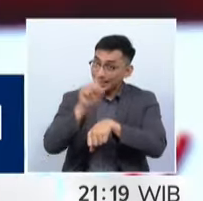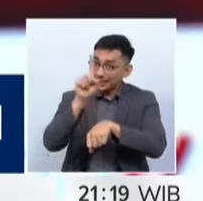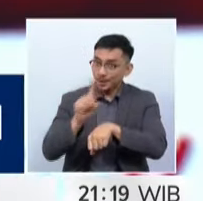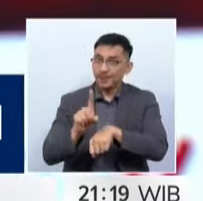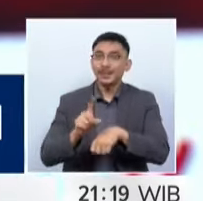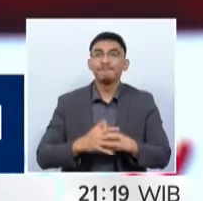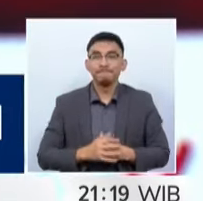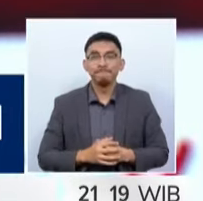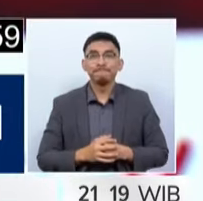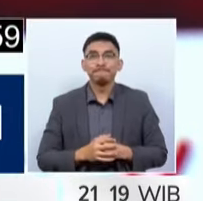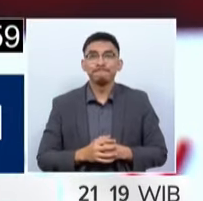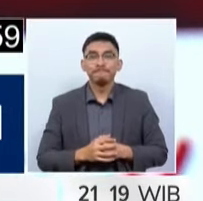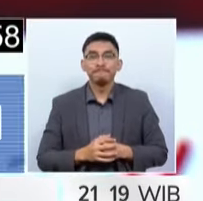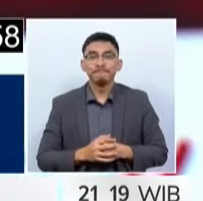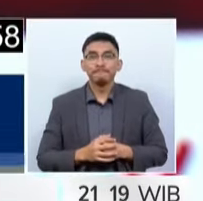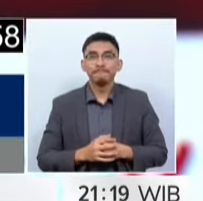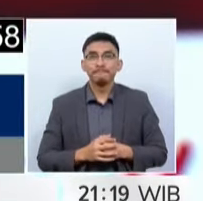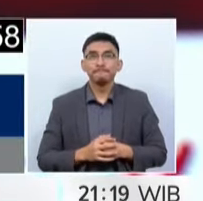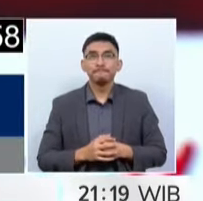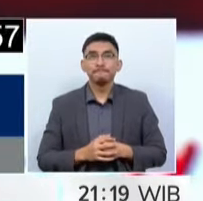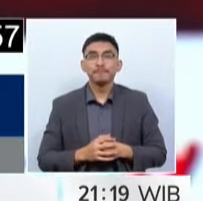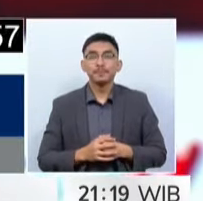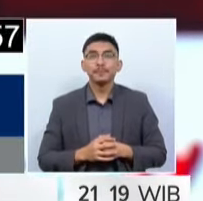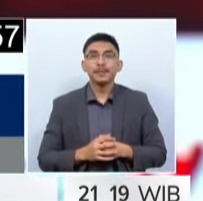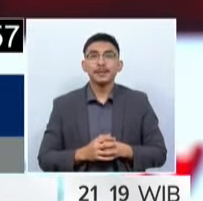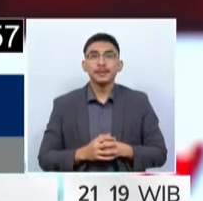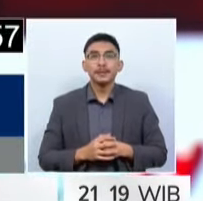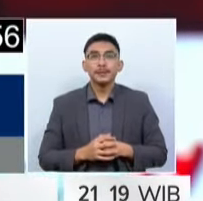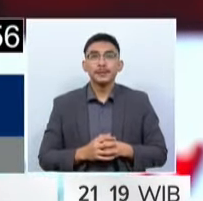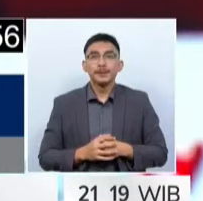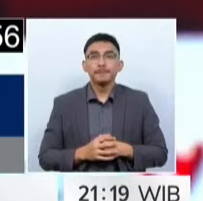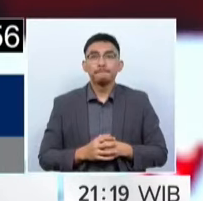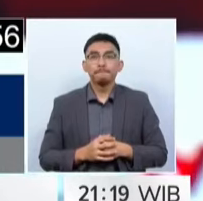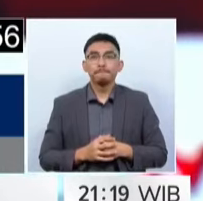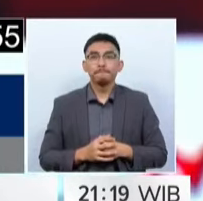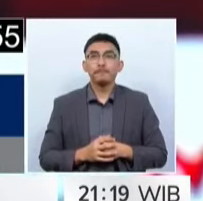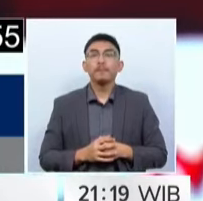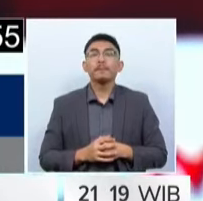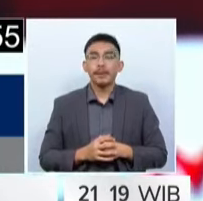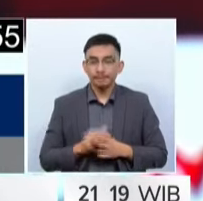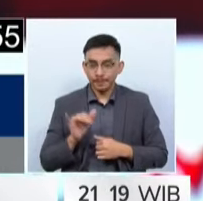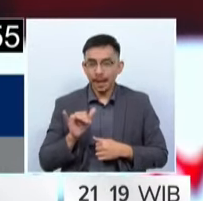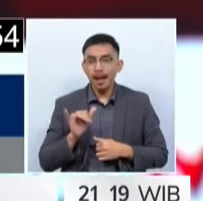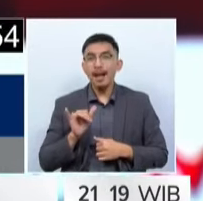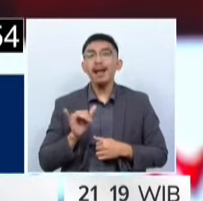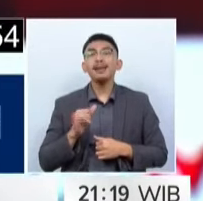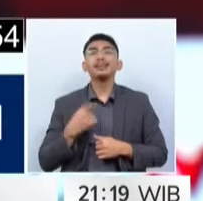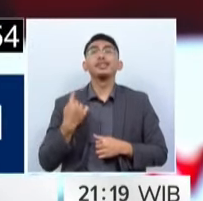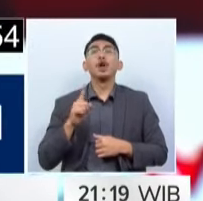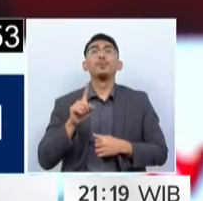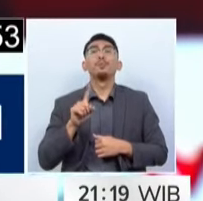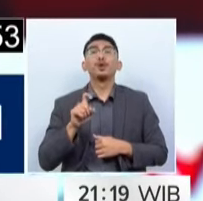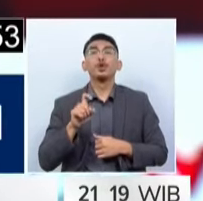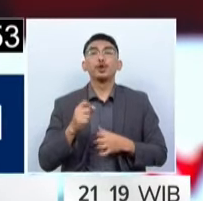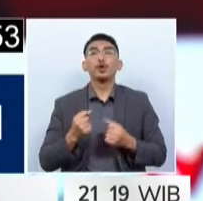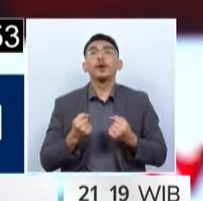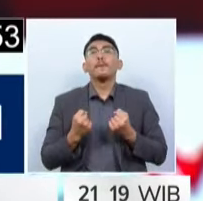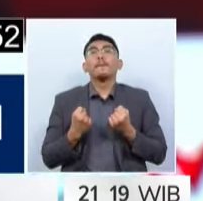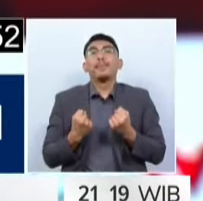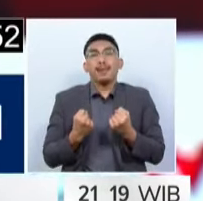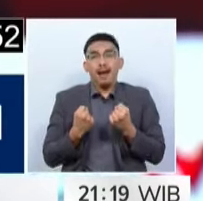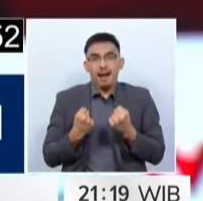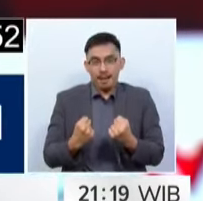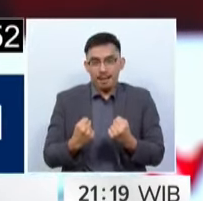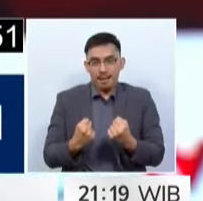i jadi kita butuh pertahanan yang sesuai dengan